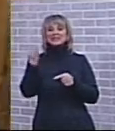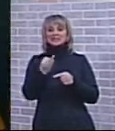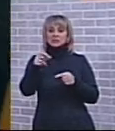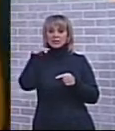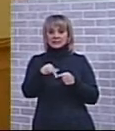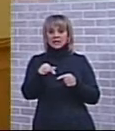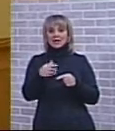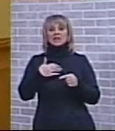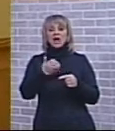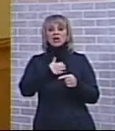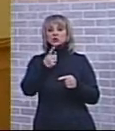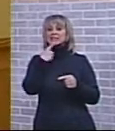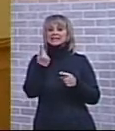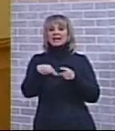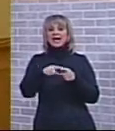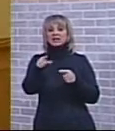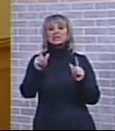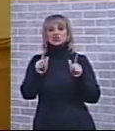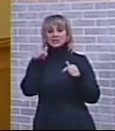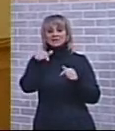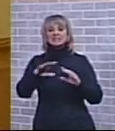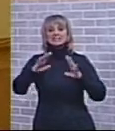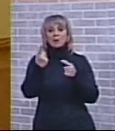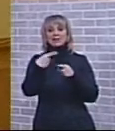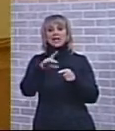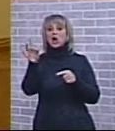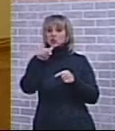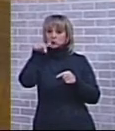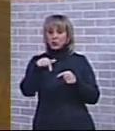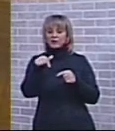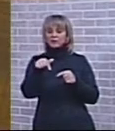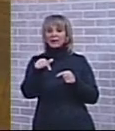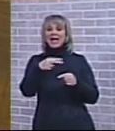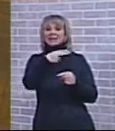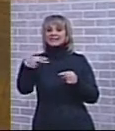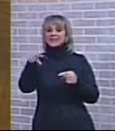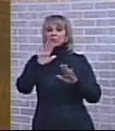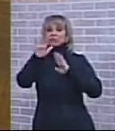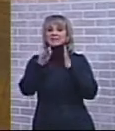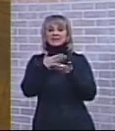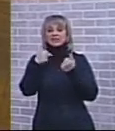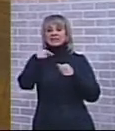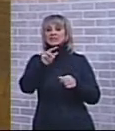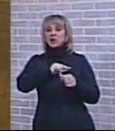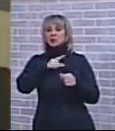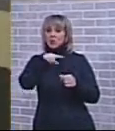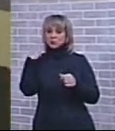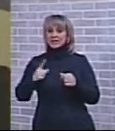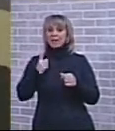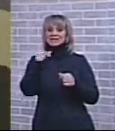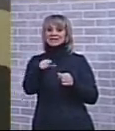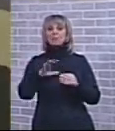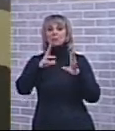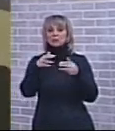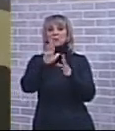интересная. Я хочу сказать, что это действительно событие для Ростова. Темы у выставки нет. Здесь и работы русских мастеров, и